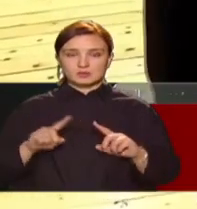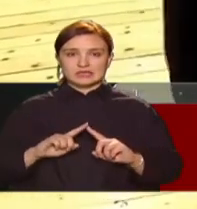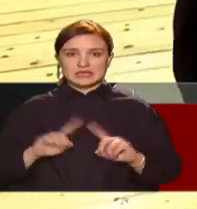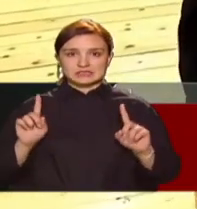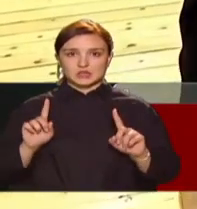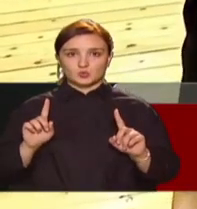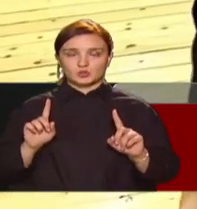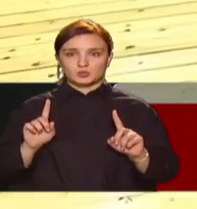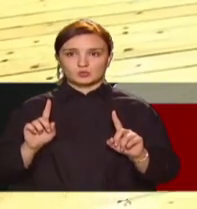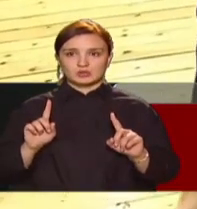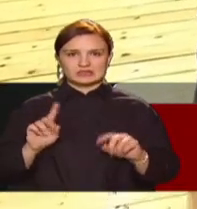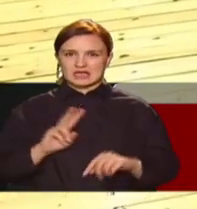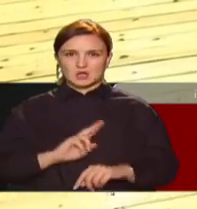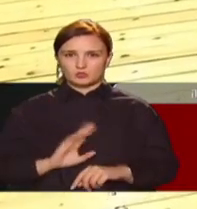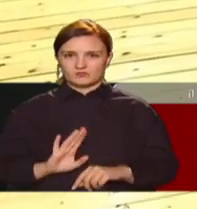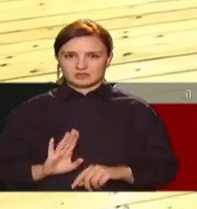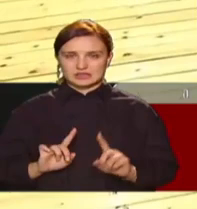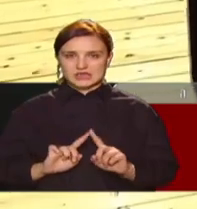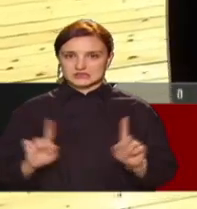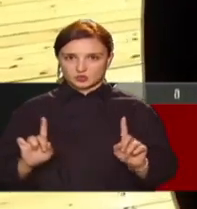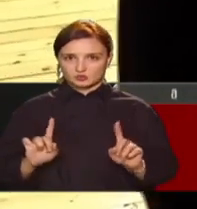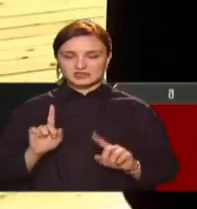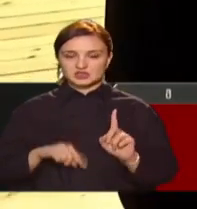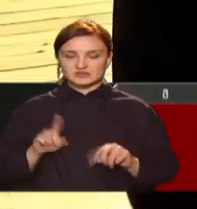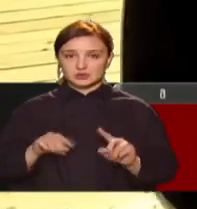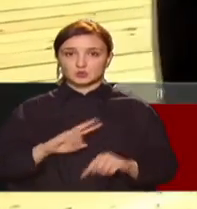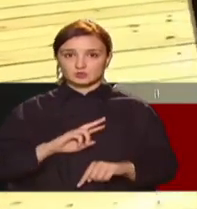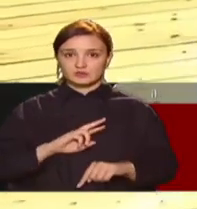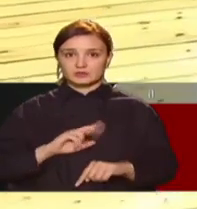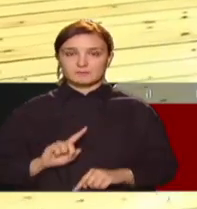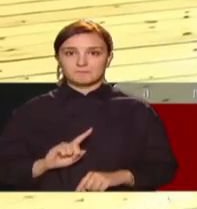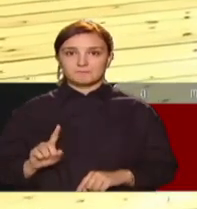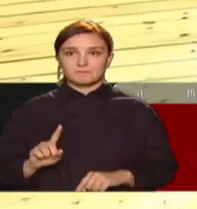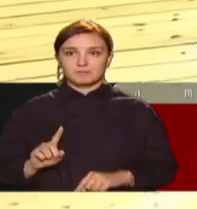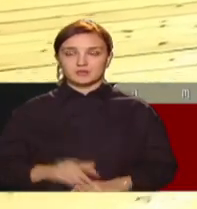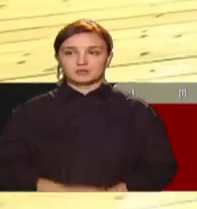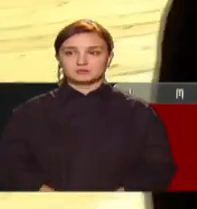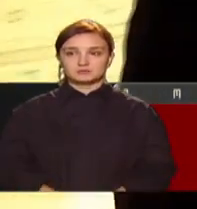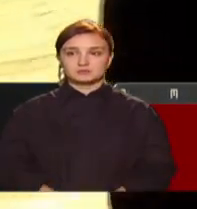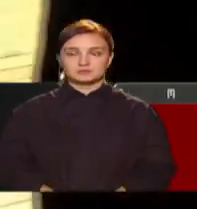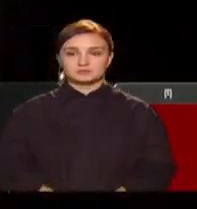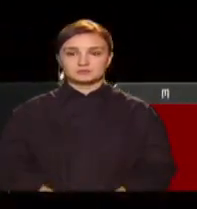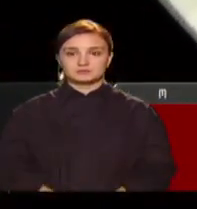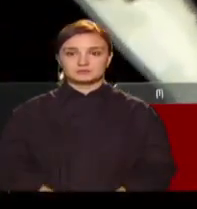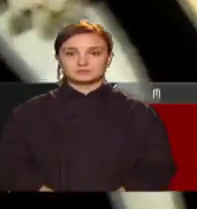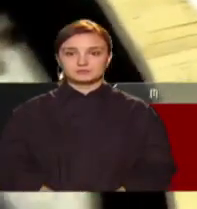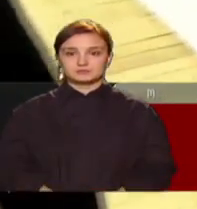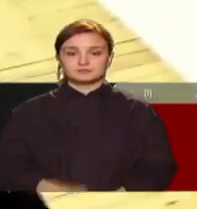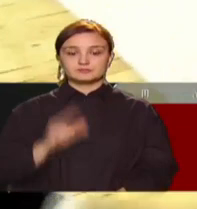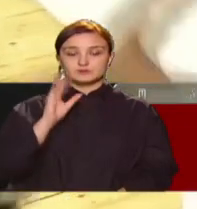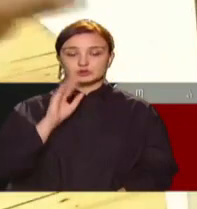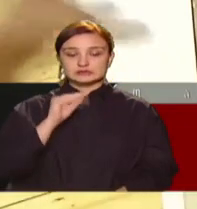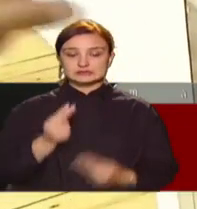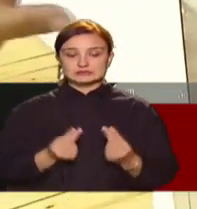განსაკუთრებულად არ უყვარდა, განსაკუთრებულად იშვიათად იყო სტადიონში, მაგრამ აი, როდესაც მივიდა